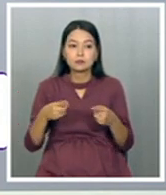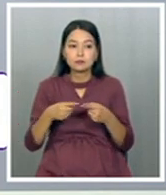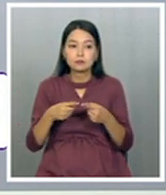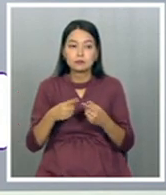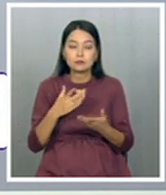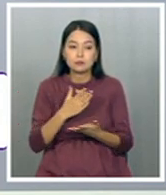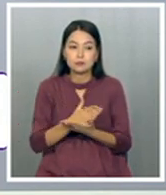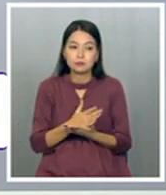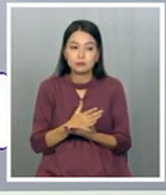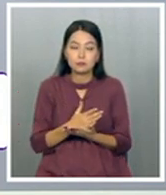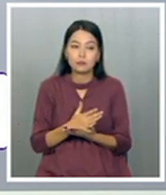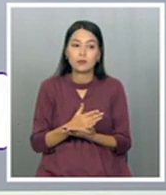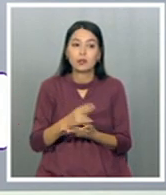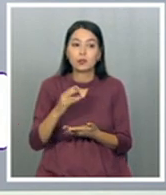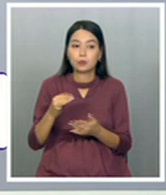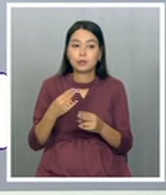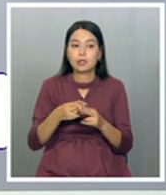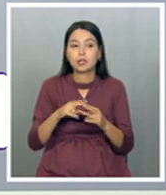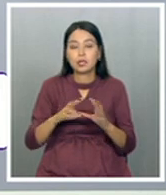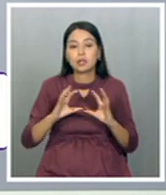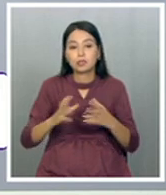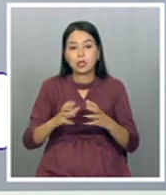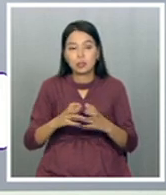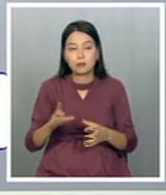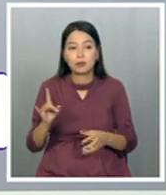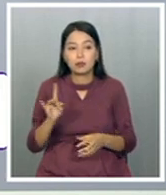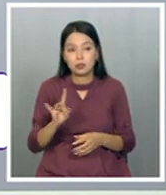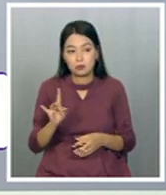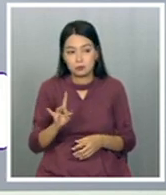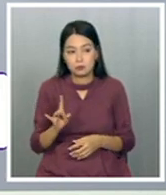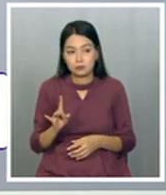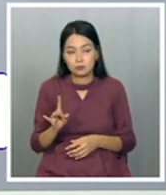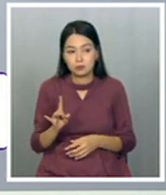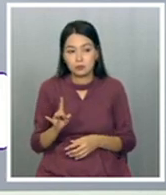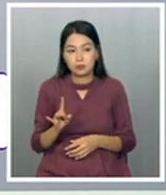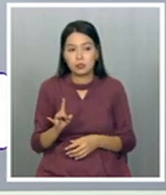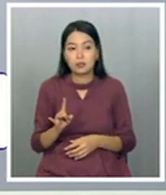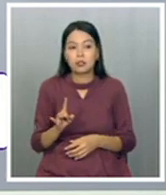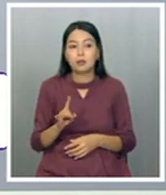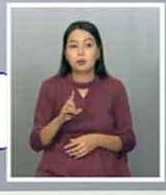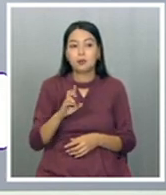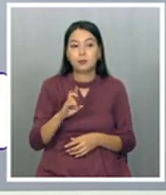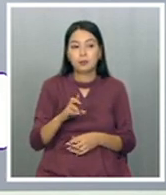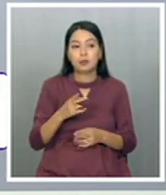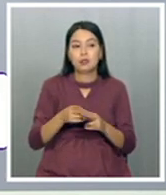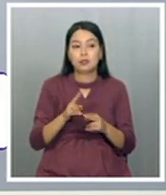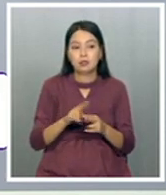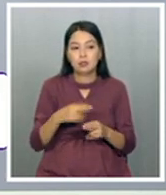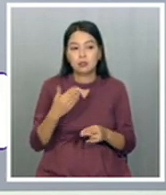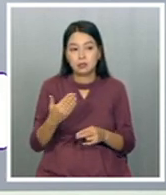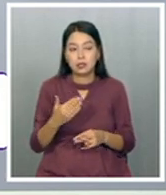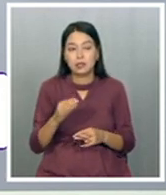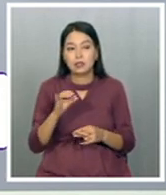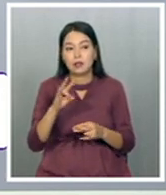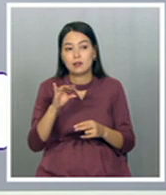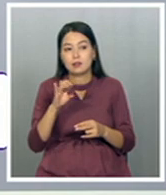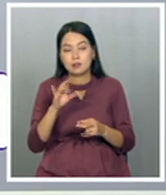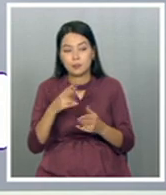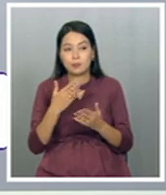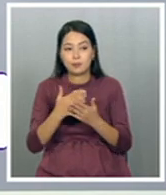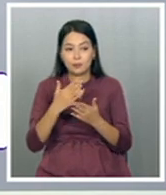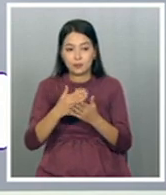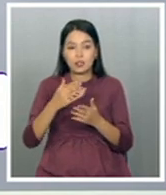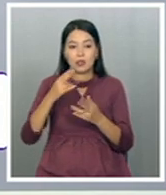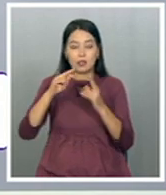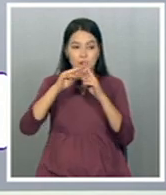біздегі фи бұл географиялық ендікке сәйкес келеді. Сигма бұл яғни еңістік. Шырақтың, яғни